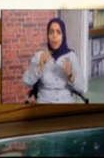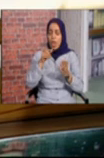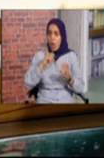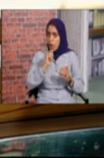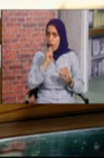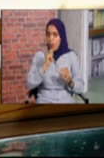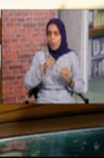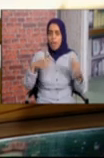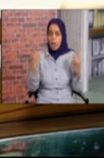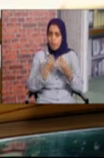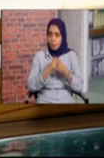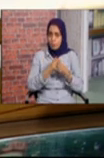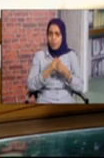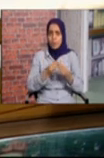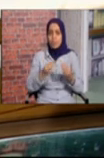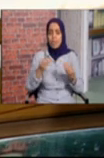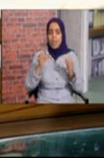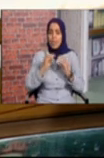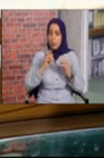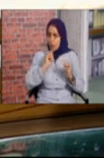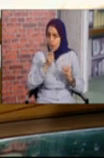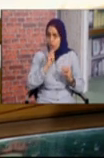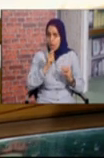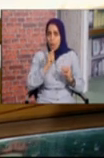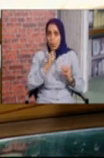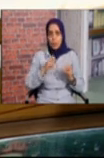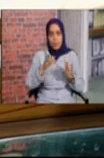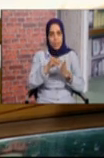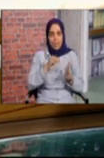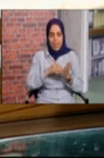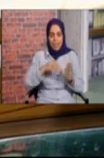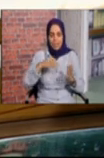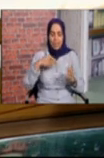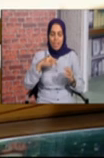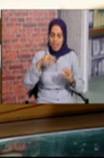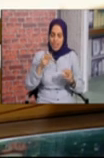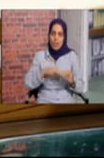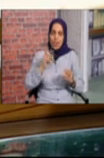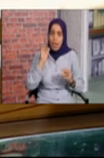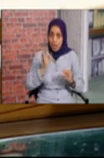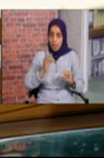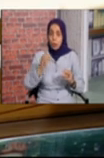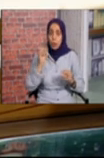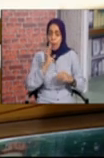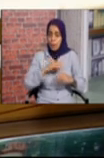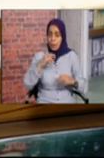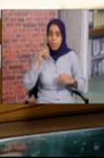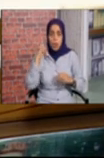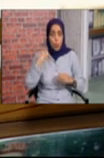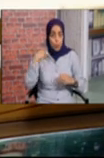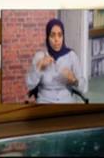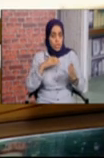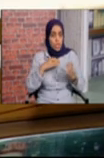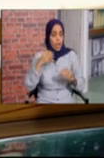معنا حول انضمام مصر لمؤشر جي بي مورجان بنهايه يناير المقبل. اكد الدكتور محمد معيط وزير